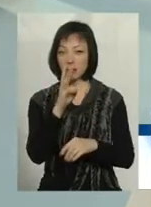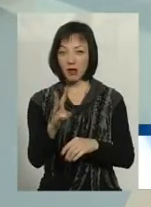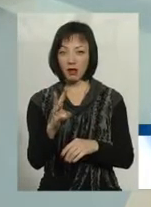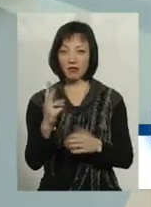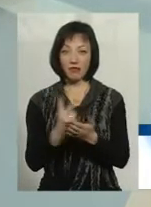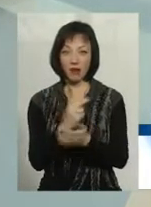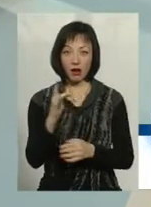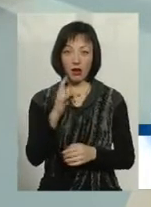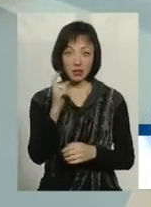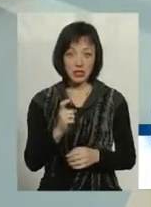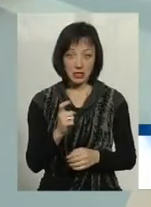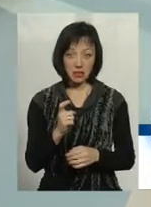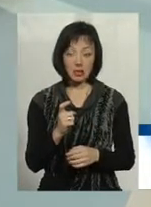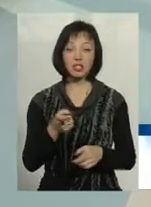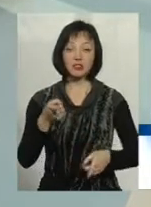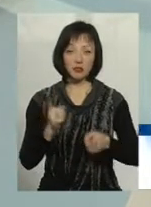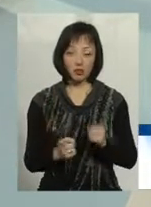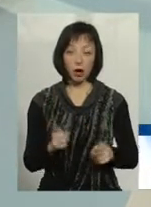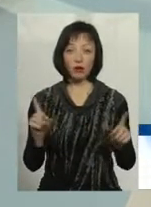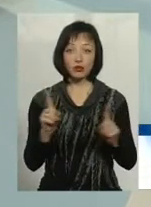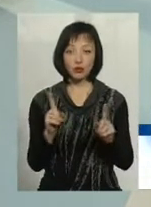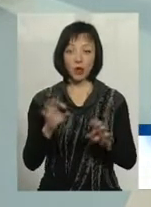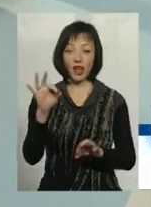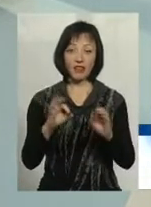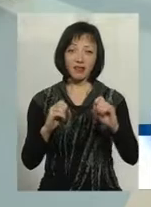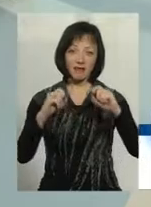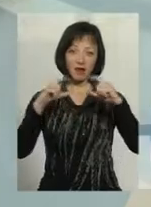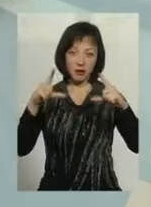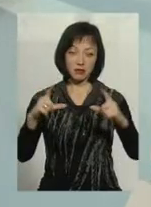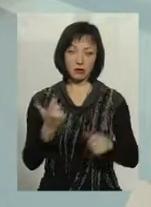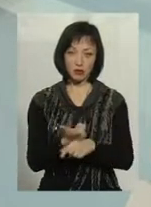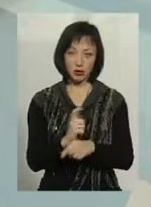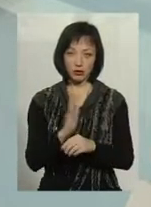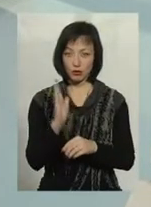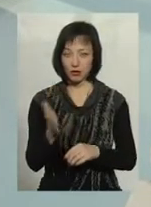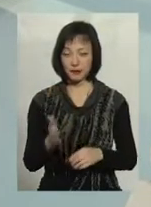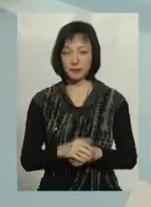громадян, можливість жити краще. Разом з тим,